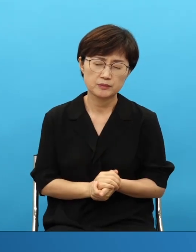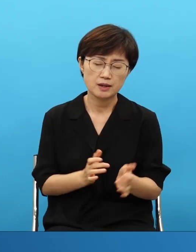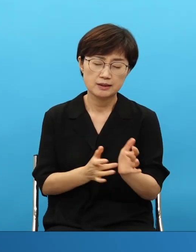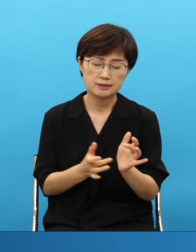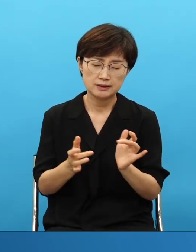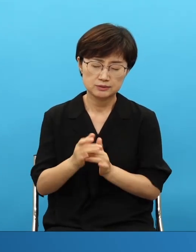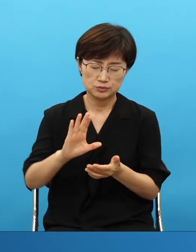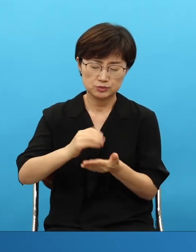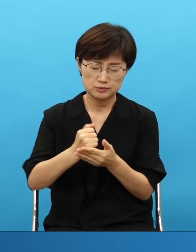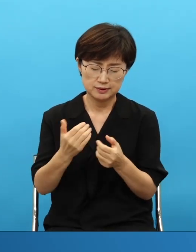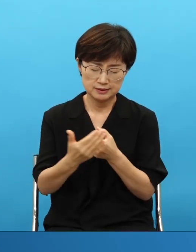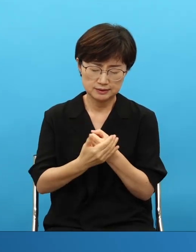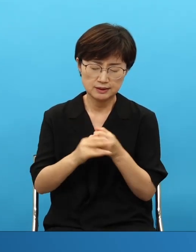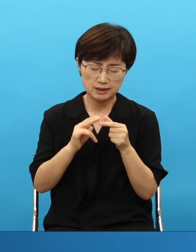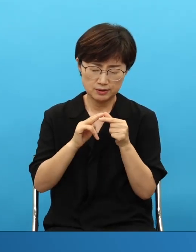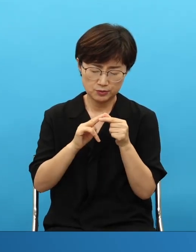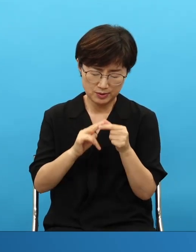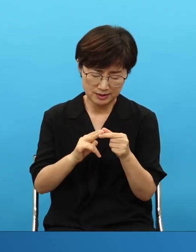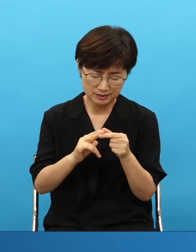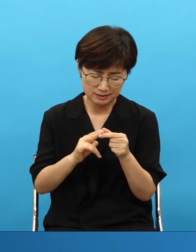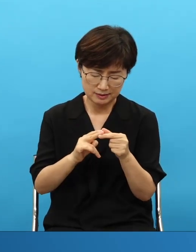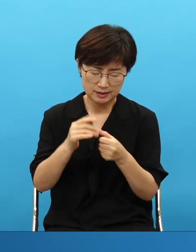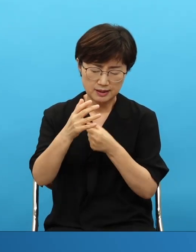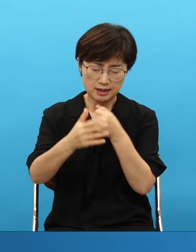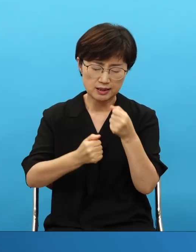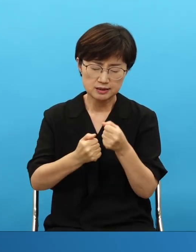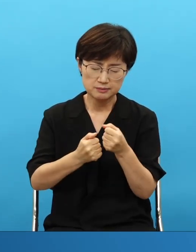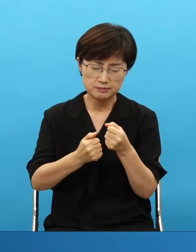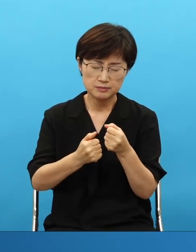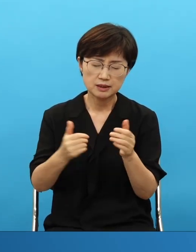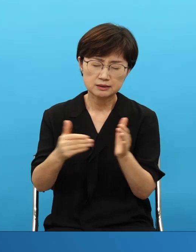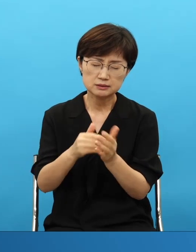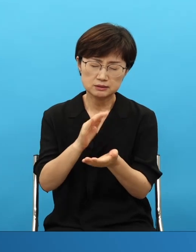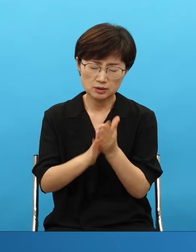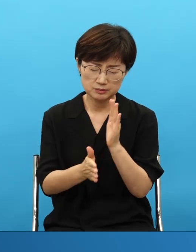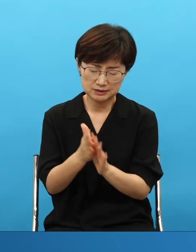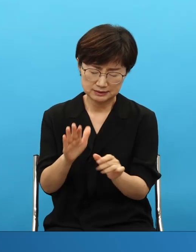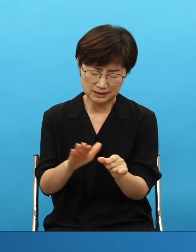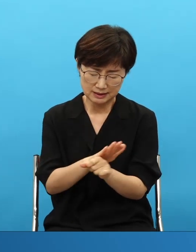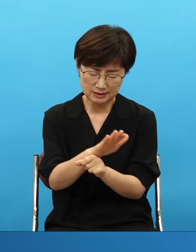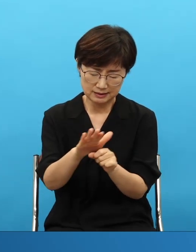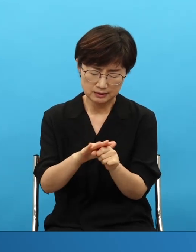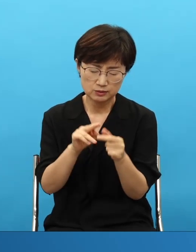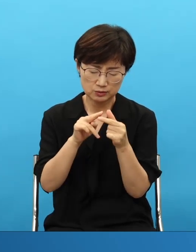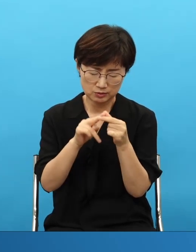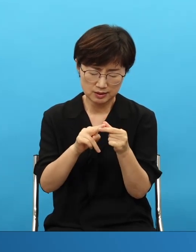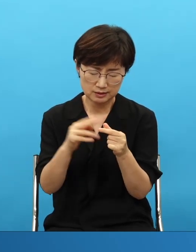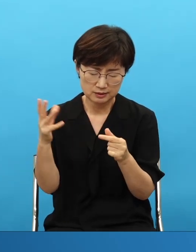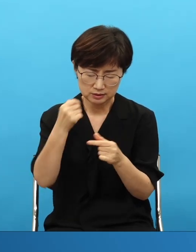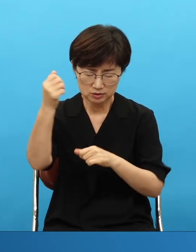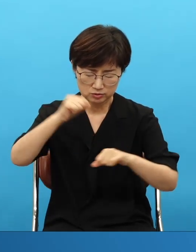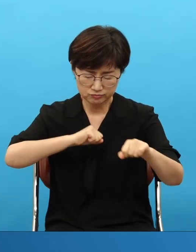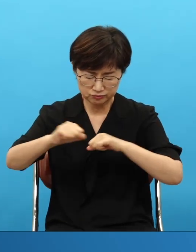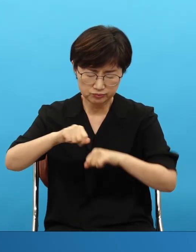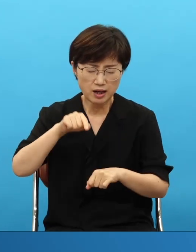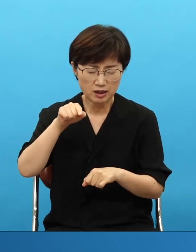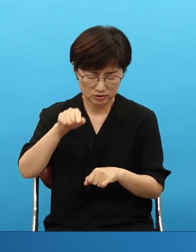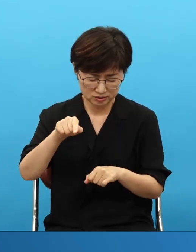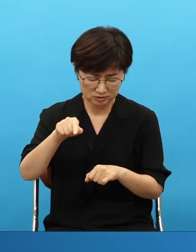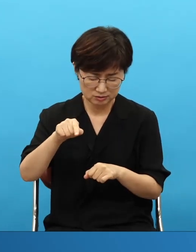예수 그리스도의 은혜와 하나님의 무한하신 사랑하심과 성령님의